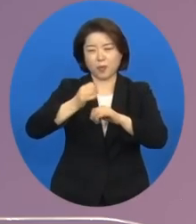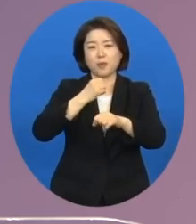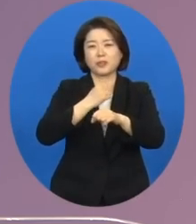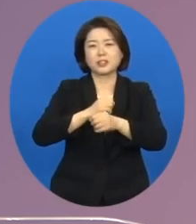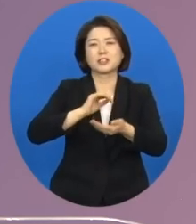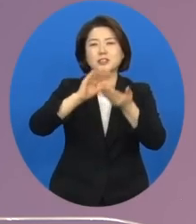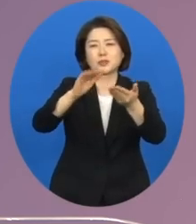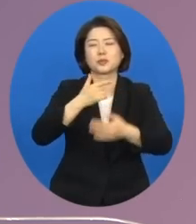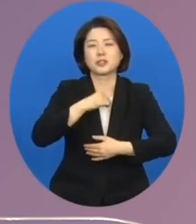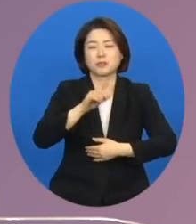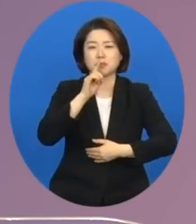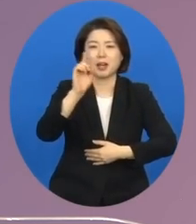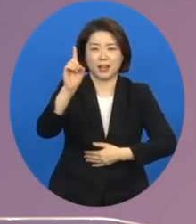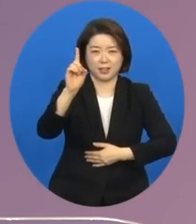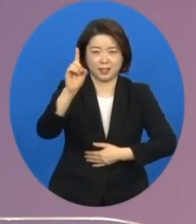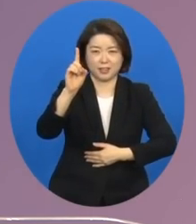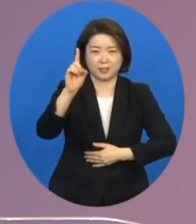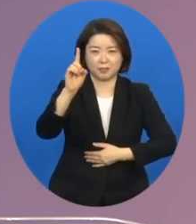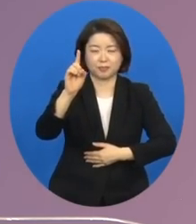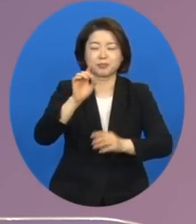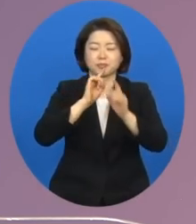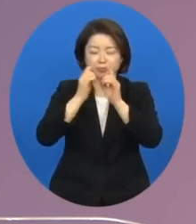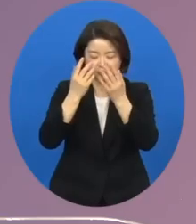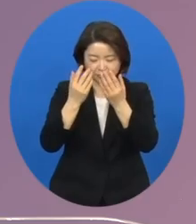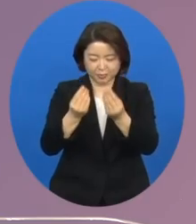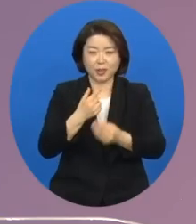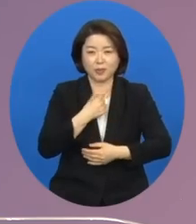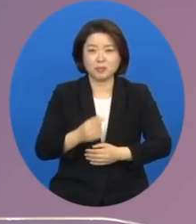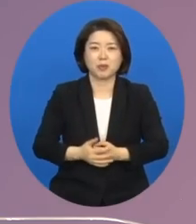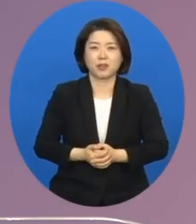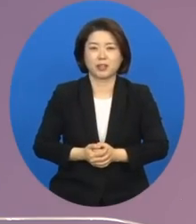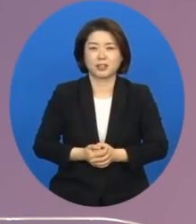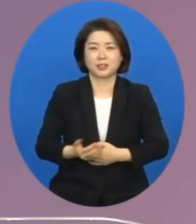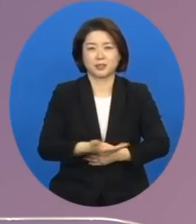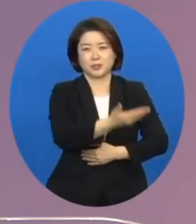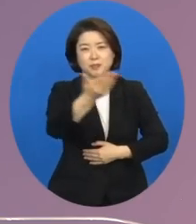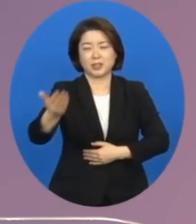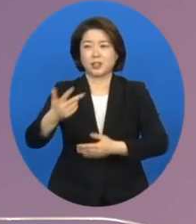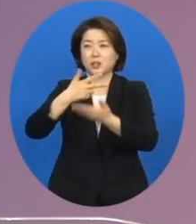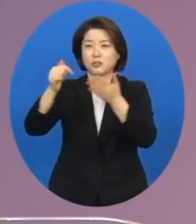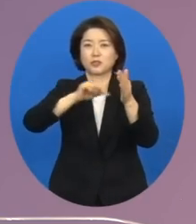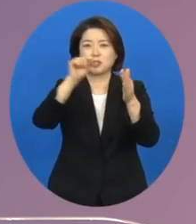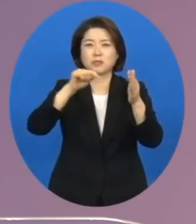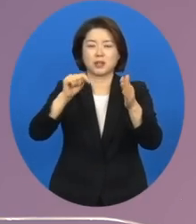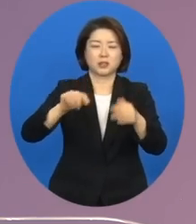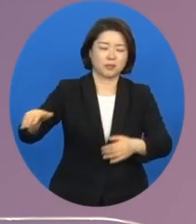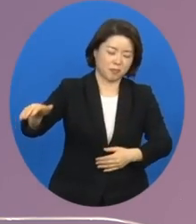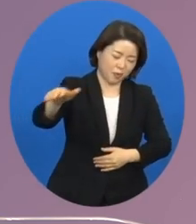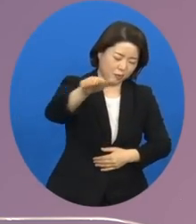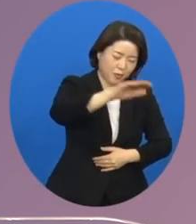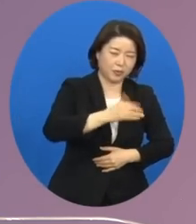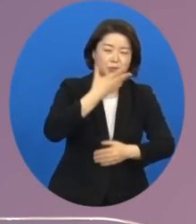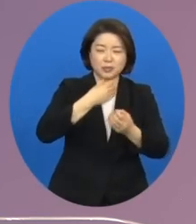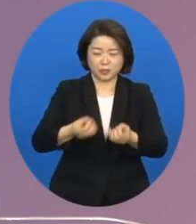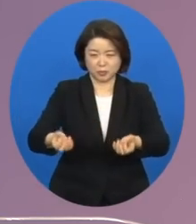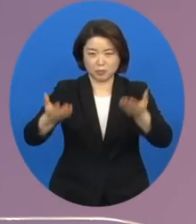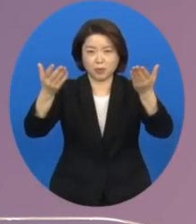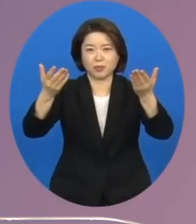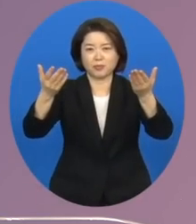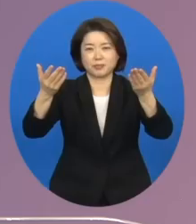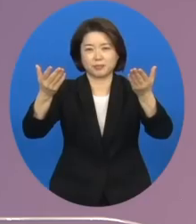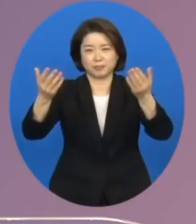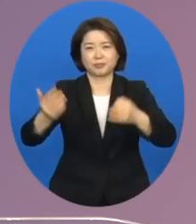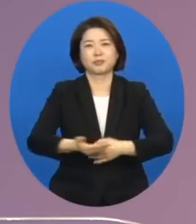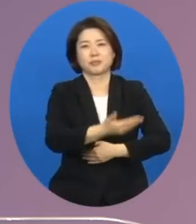싶은 말 한마디 하고 말씀을 마치려고 합니다 여러분 주님 안에서 모든 성도님들을 축복하고